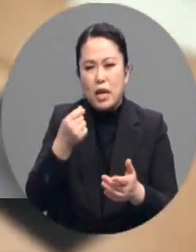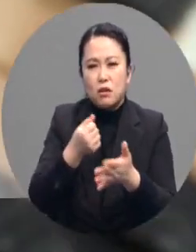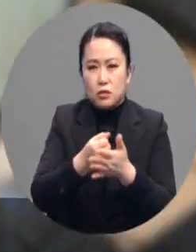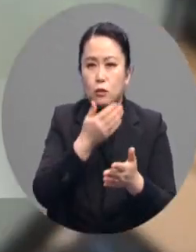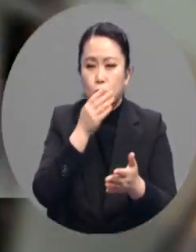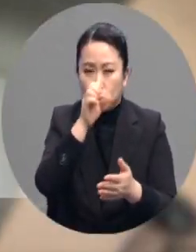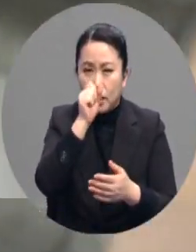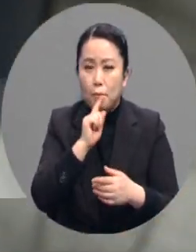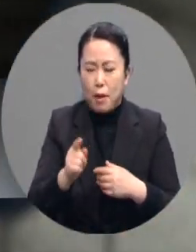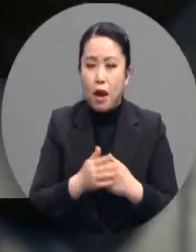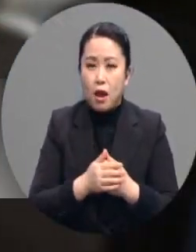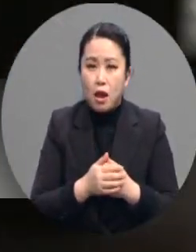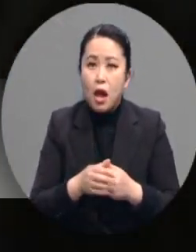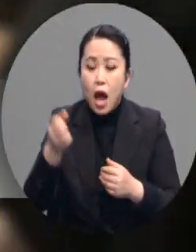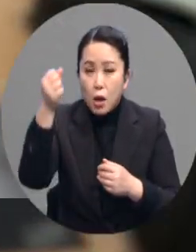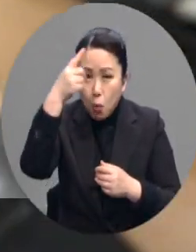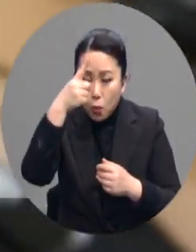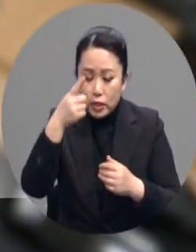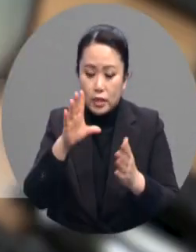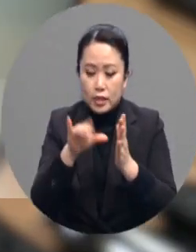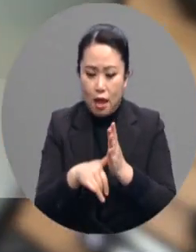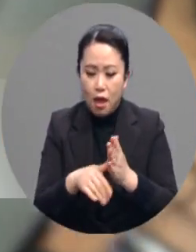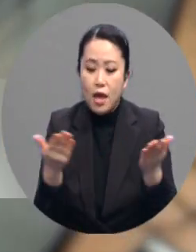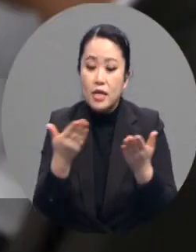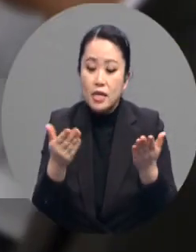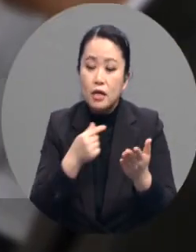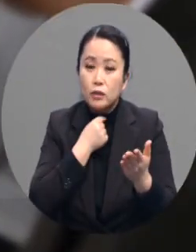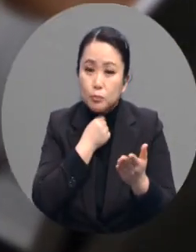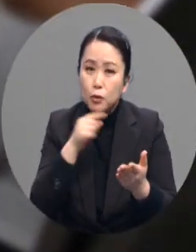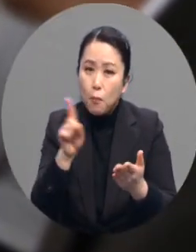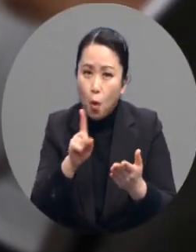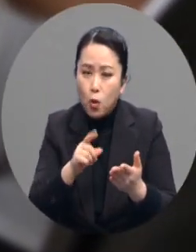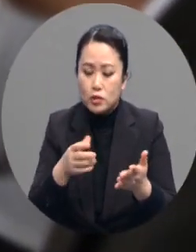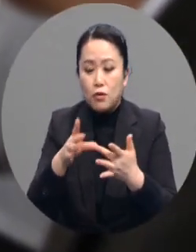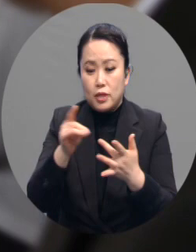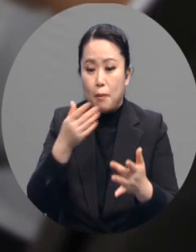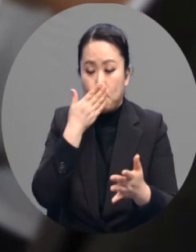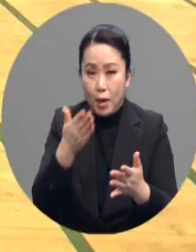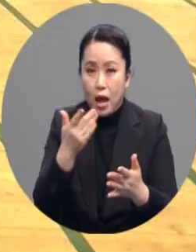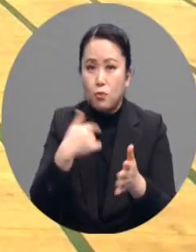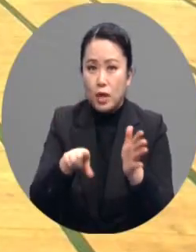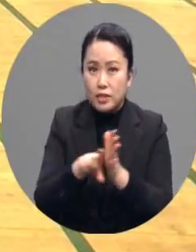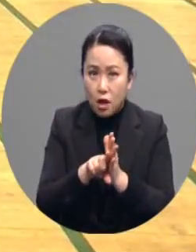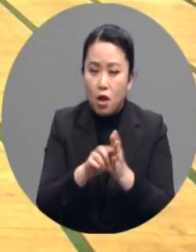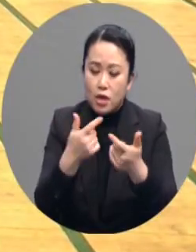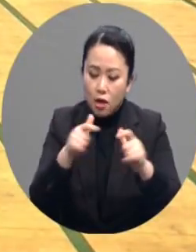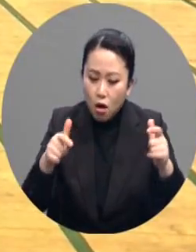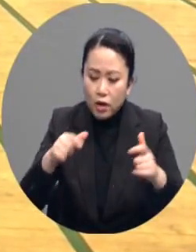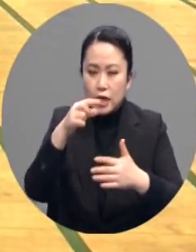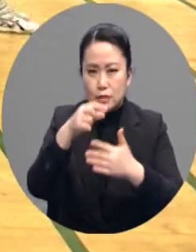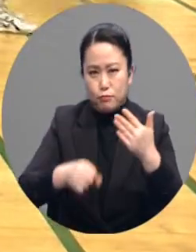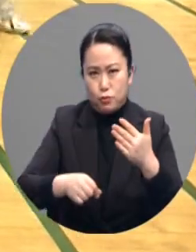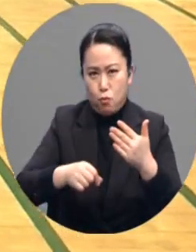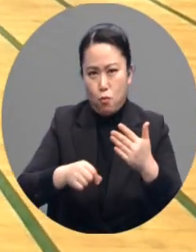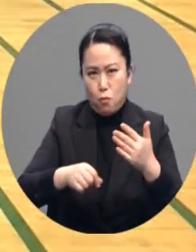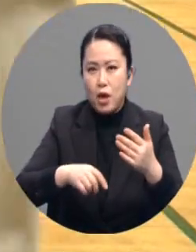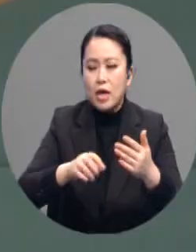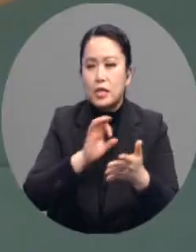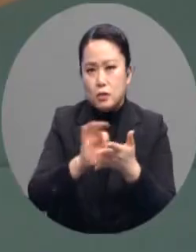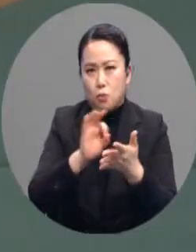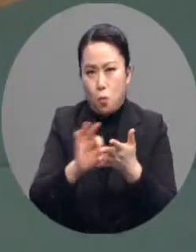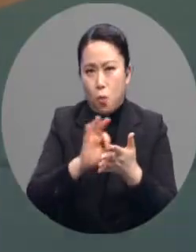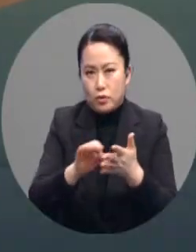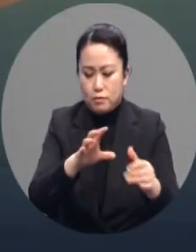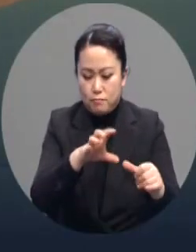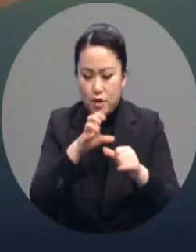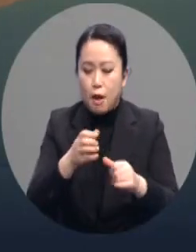때 진로를 선택할 수 있도록 다양한 프로그램을 운영할 예정이어서 최대한 활용해야 합니다. 1학년 같은